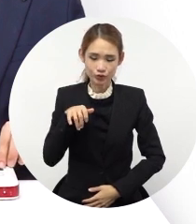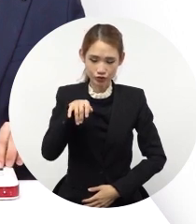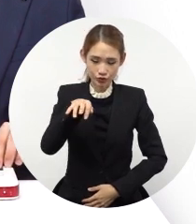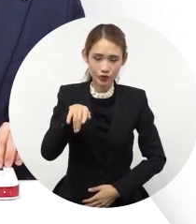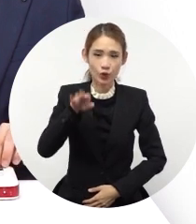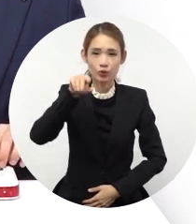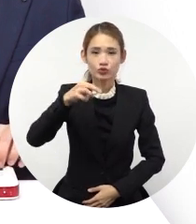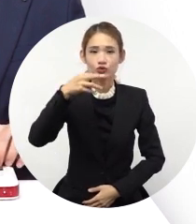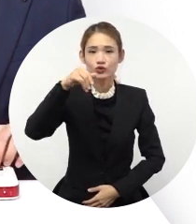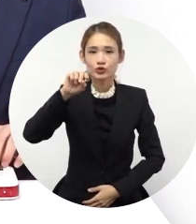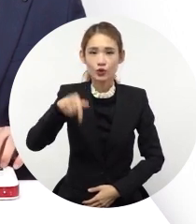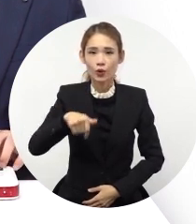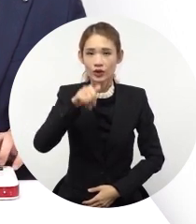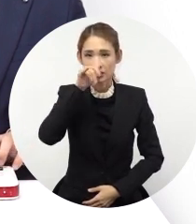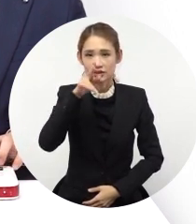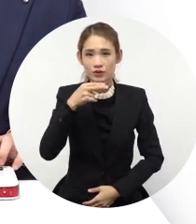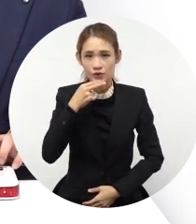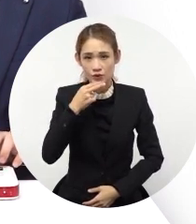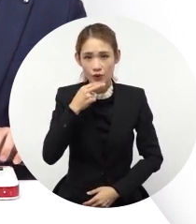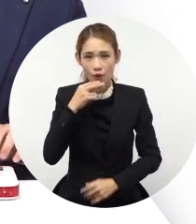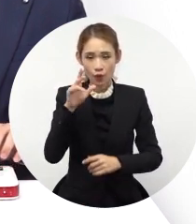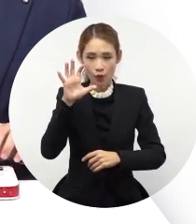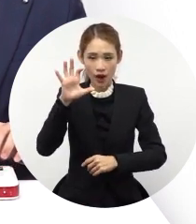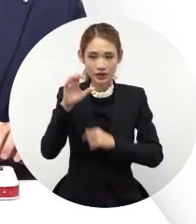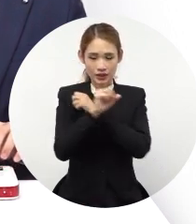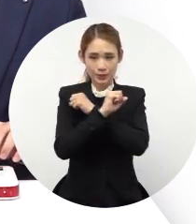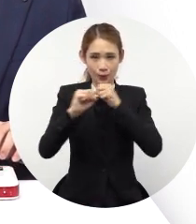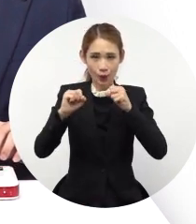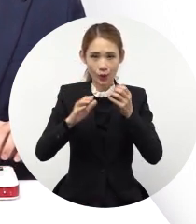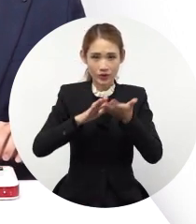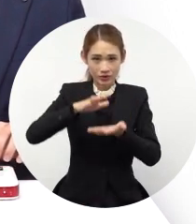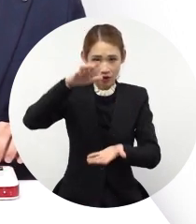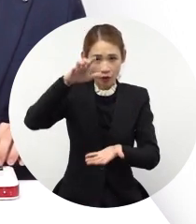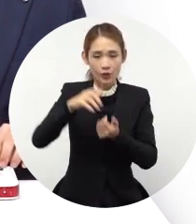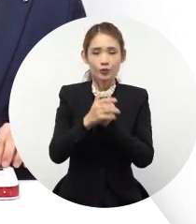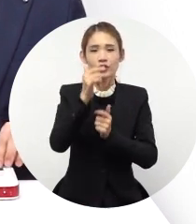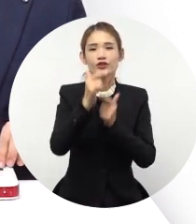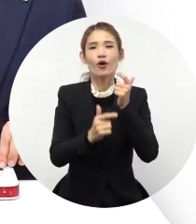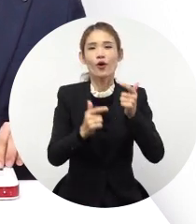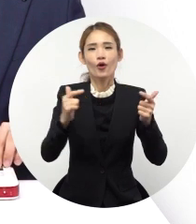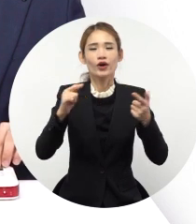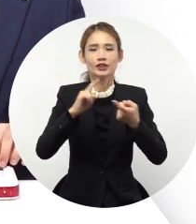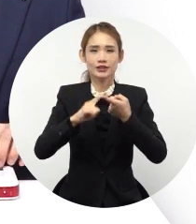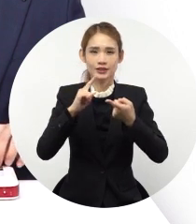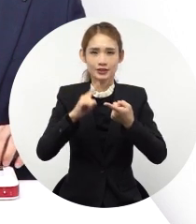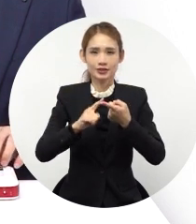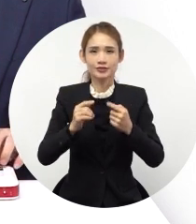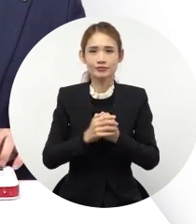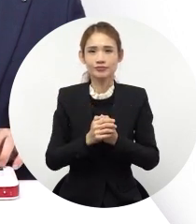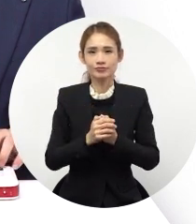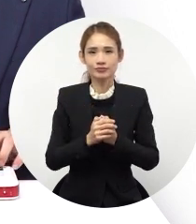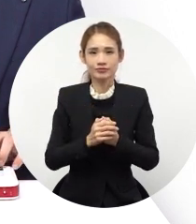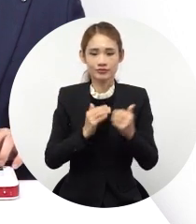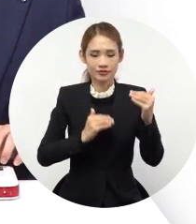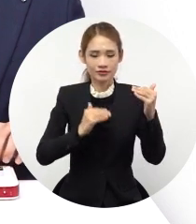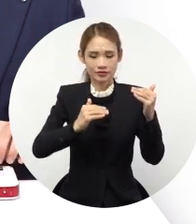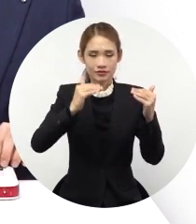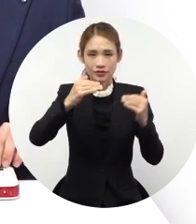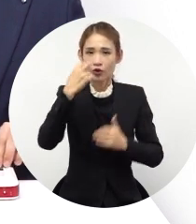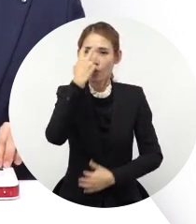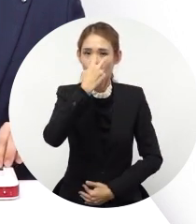유도블록의 유무, 또 화장실의 폭이나 넓이 이런 부분들, 시설의 다양한 부분들에 대한